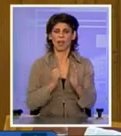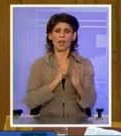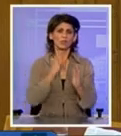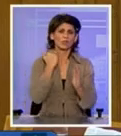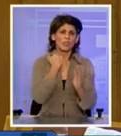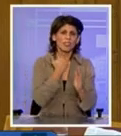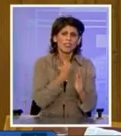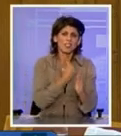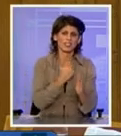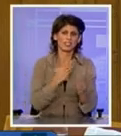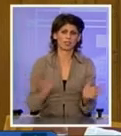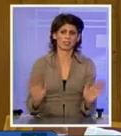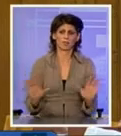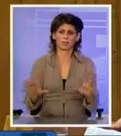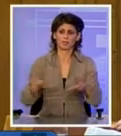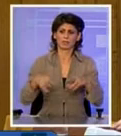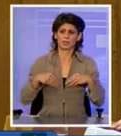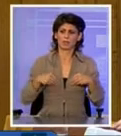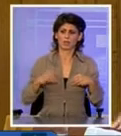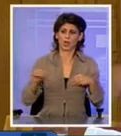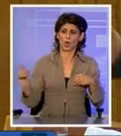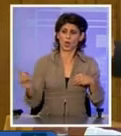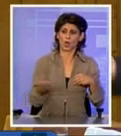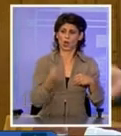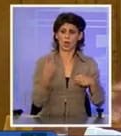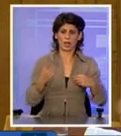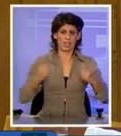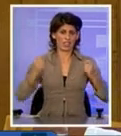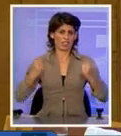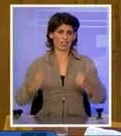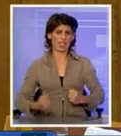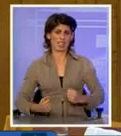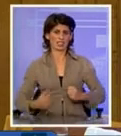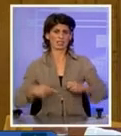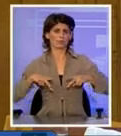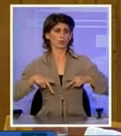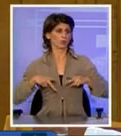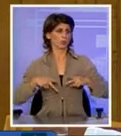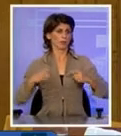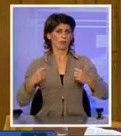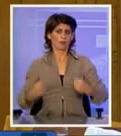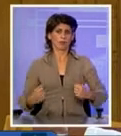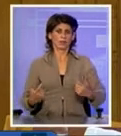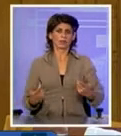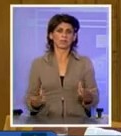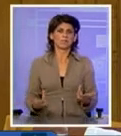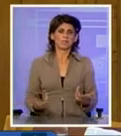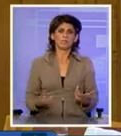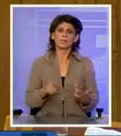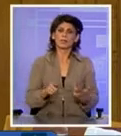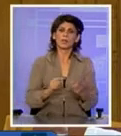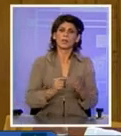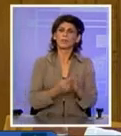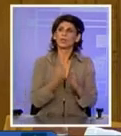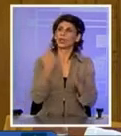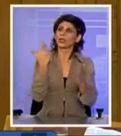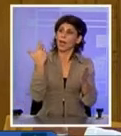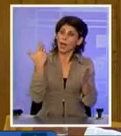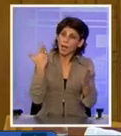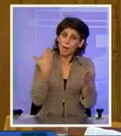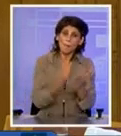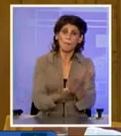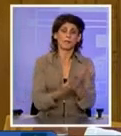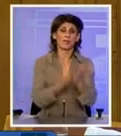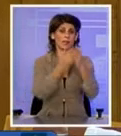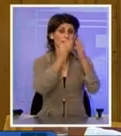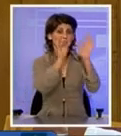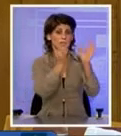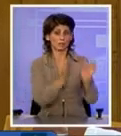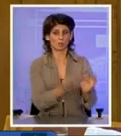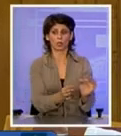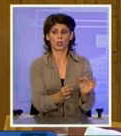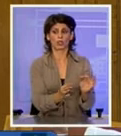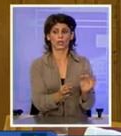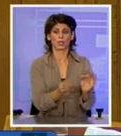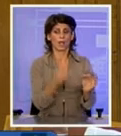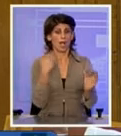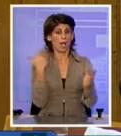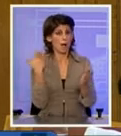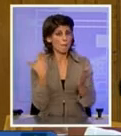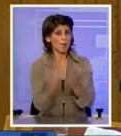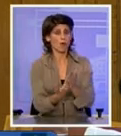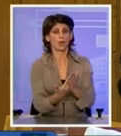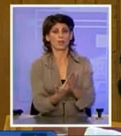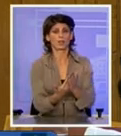αυτοθυσιαστείτε. Να μην δεχτείτε όλοι να έχετε αυτές τις καρέκλες υπουργικές. Θα ήταν μια πρώτη απτή συμβολική